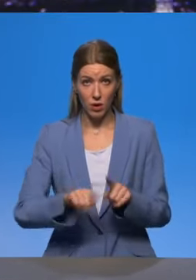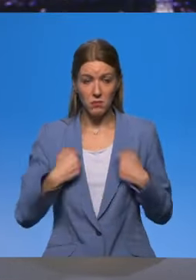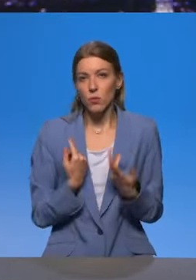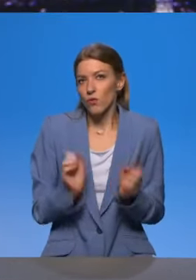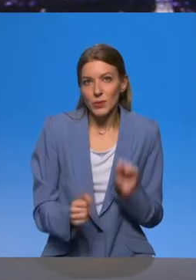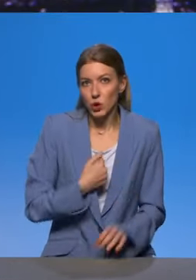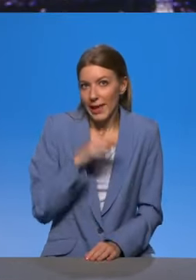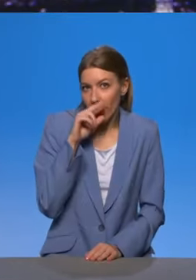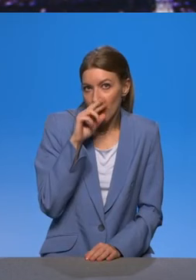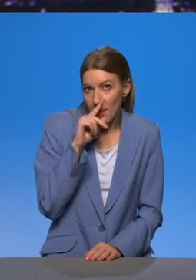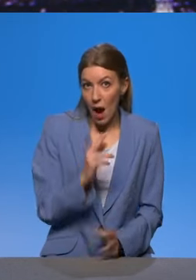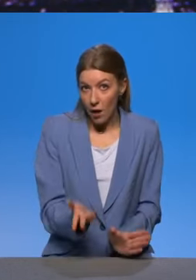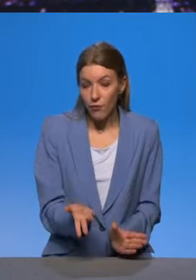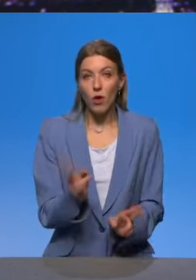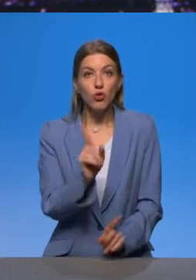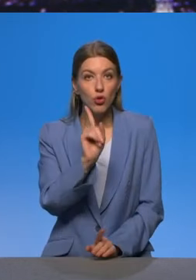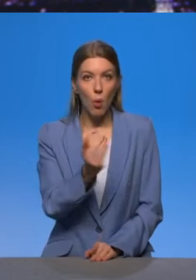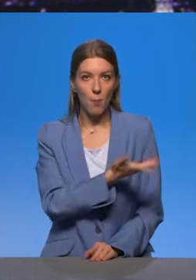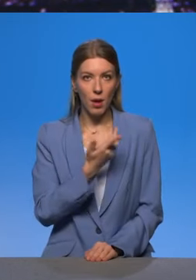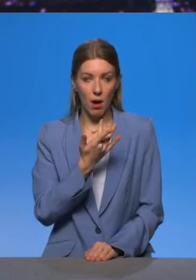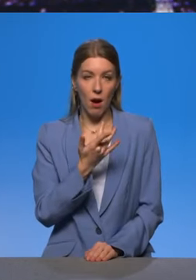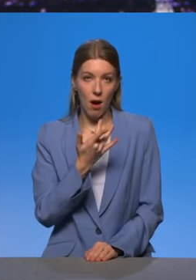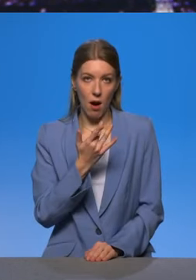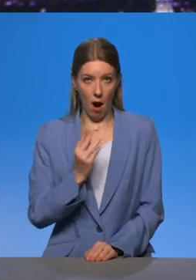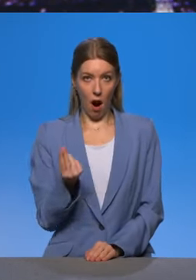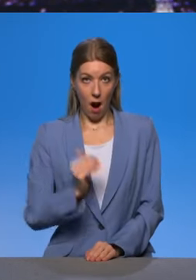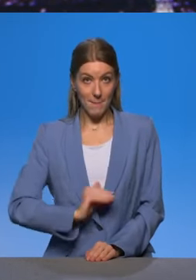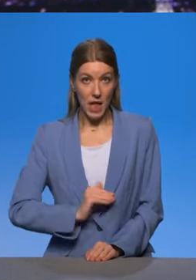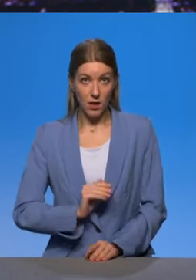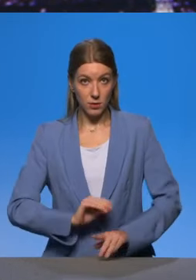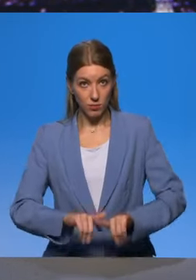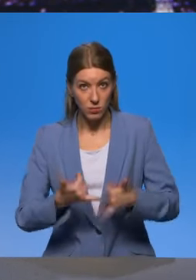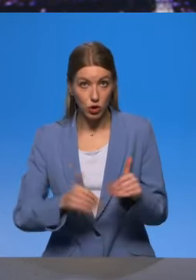прав, но мы строили капитализм, а построили